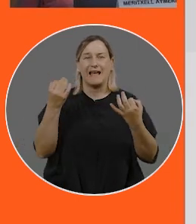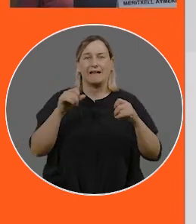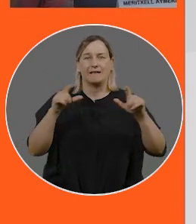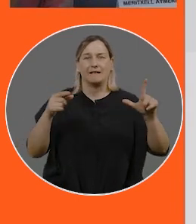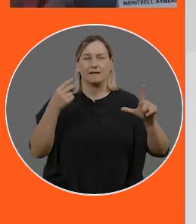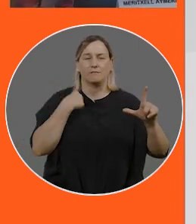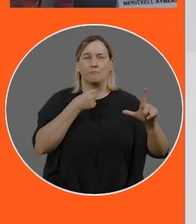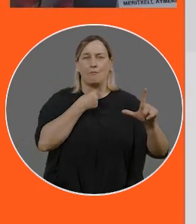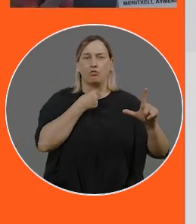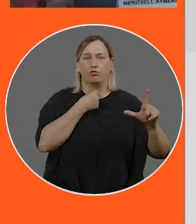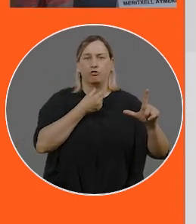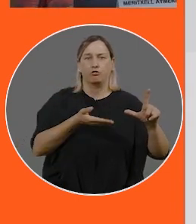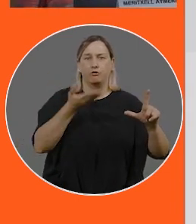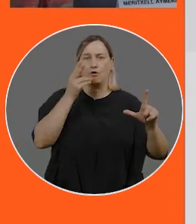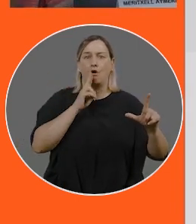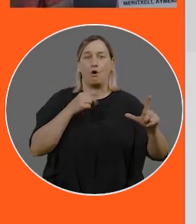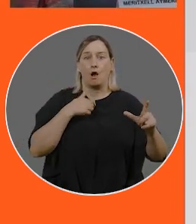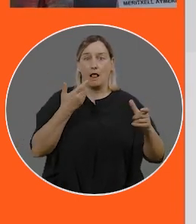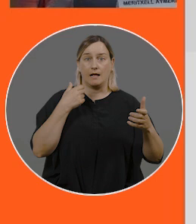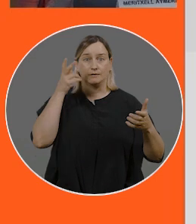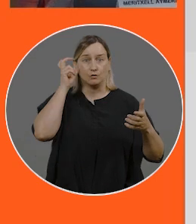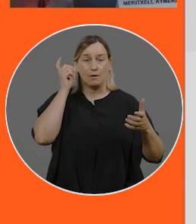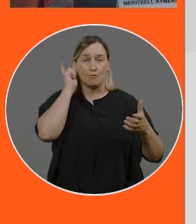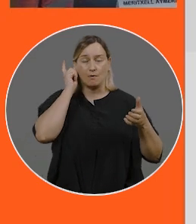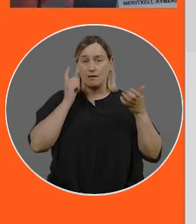exemple, sentireu el meu telèfon mòbil.